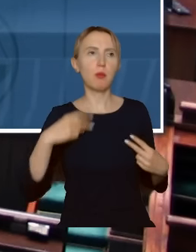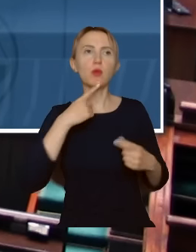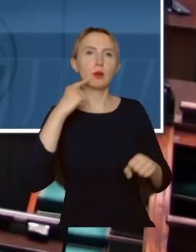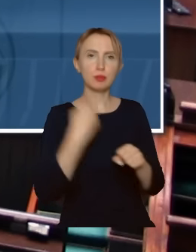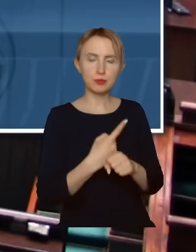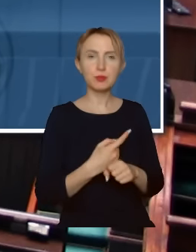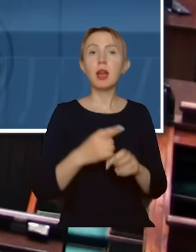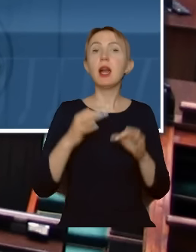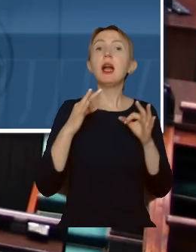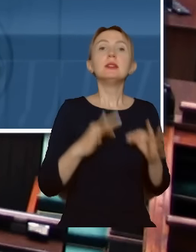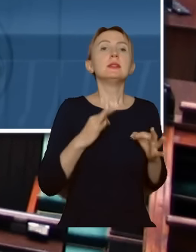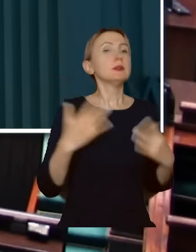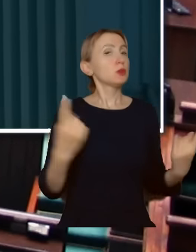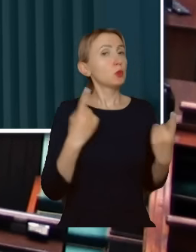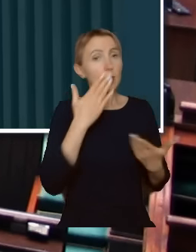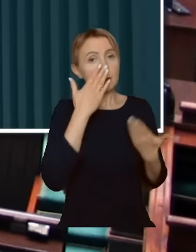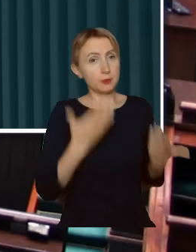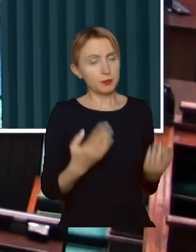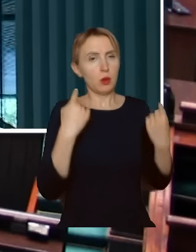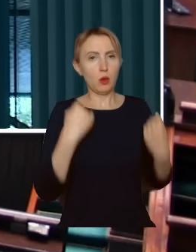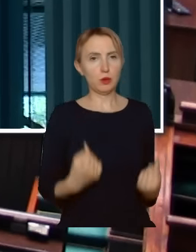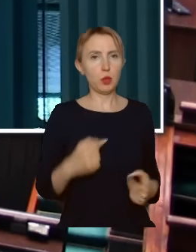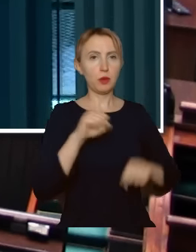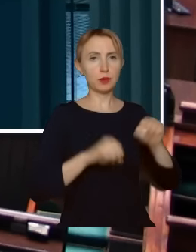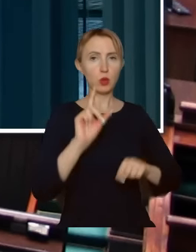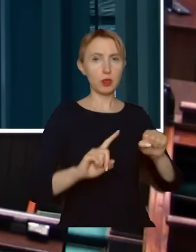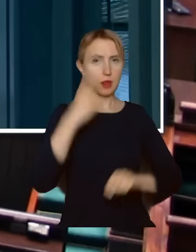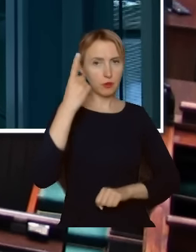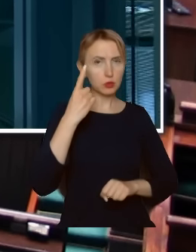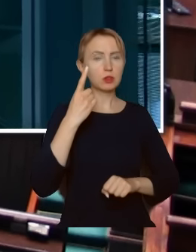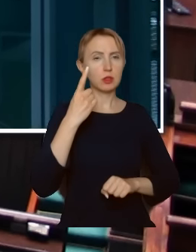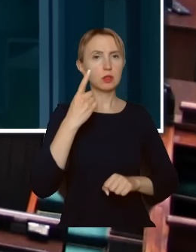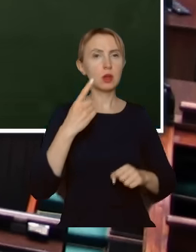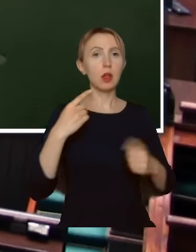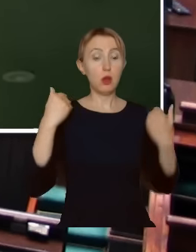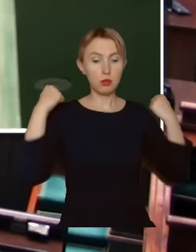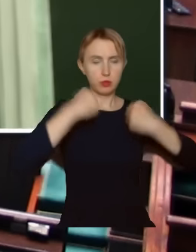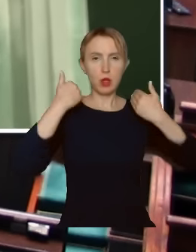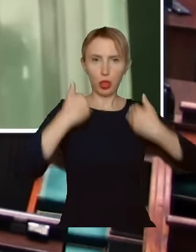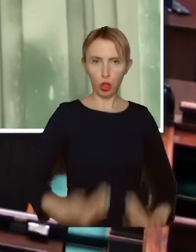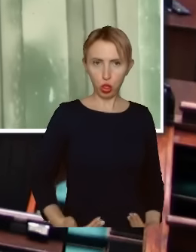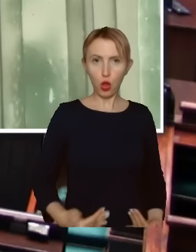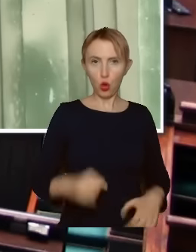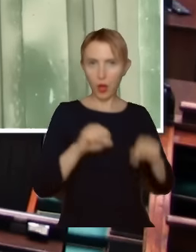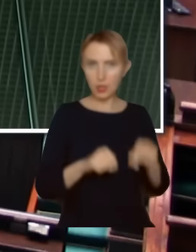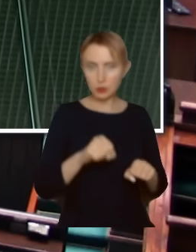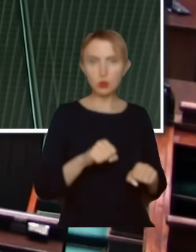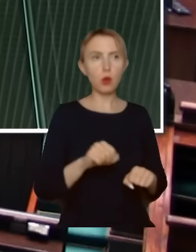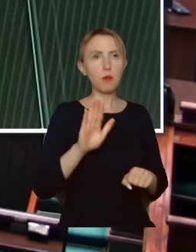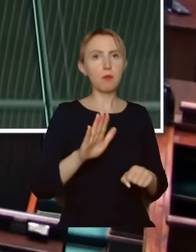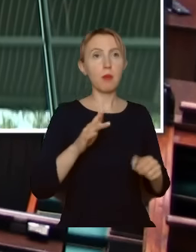mamy dzisiaj taką sytuację że osoby te w sądzie najwyższym zakładają togę wychodzą na salę sądową z pełną